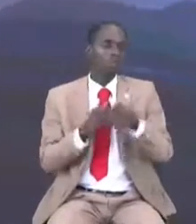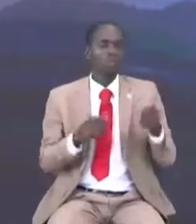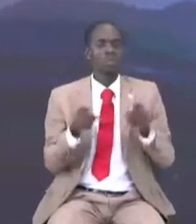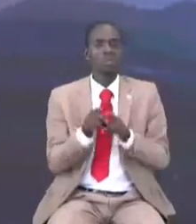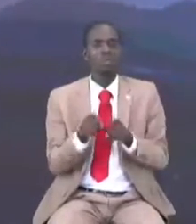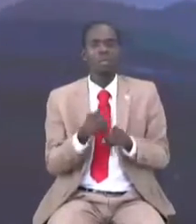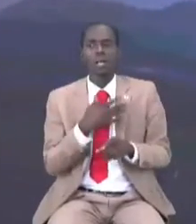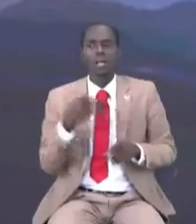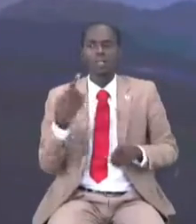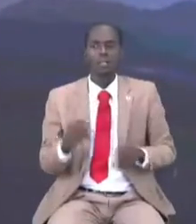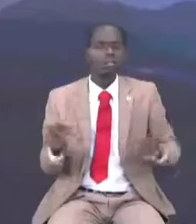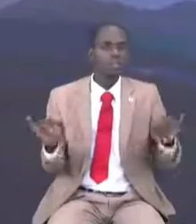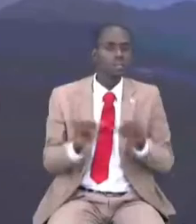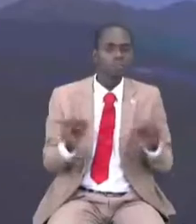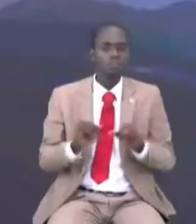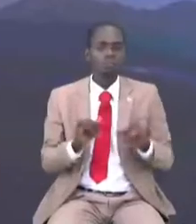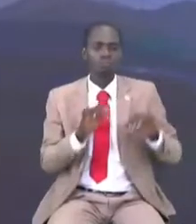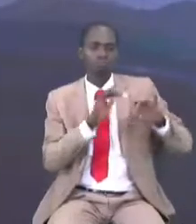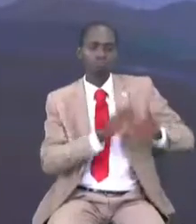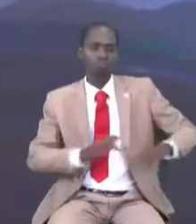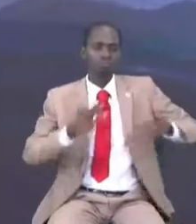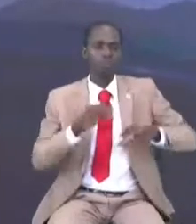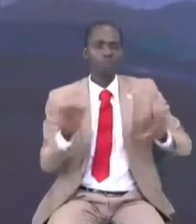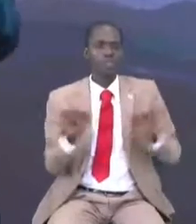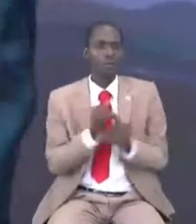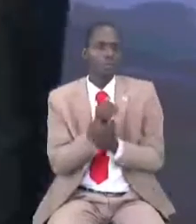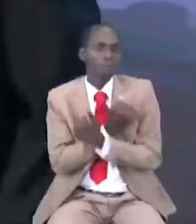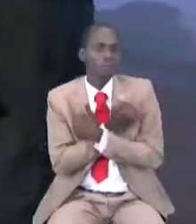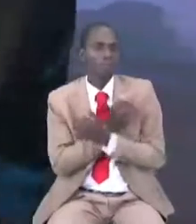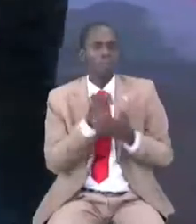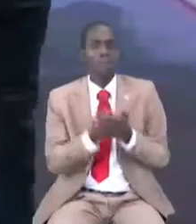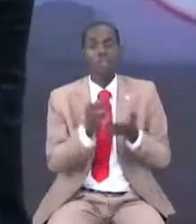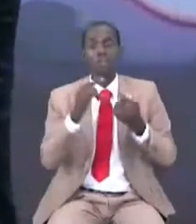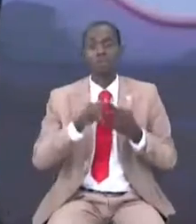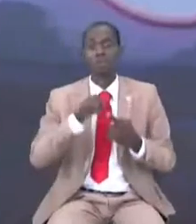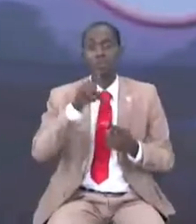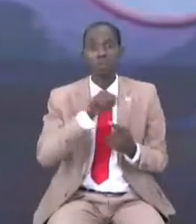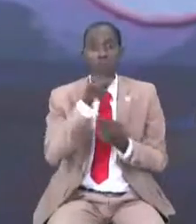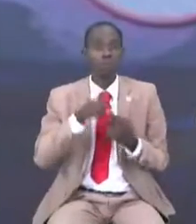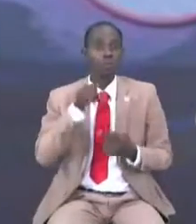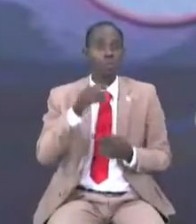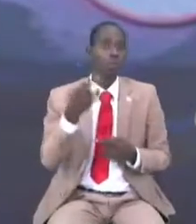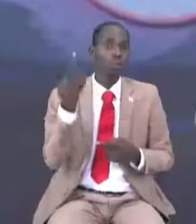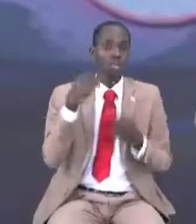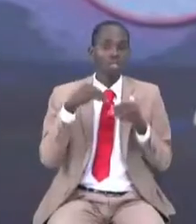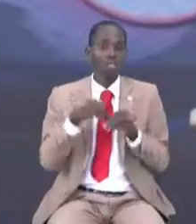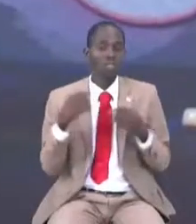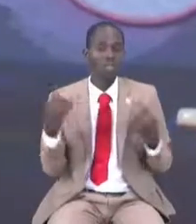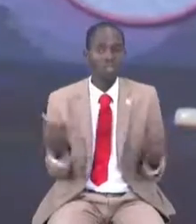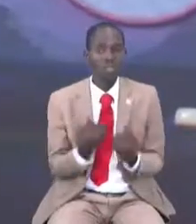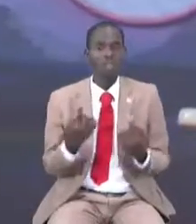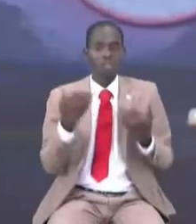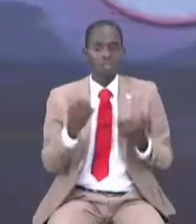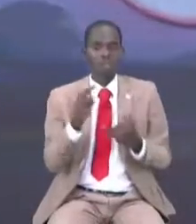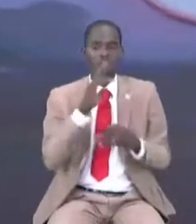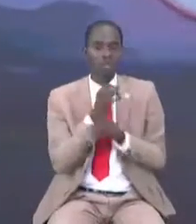vous sont parvenus lorsque vous étiez pécheurs. Maintenant, vous êtes sauvés, vous êtes fils, serviteurs de Dieu. La même grâce